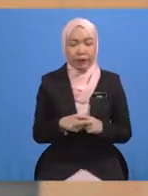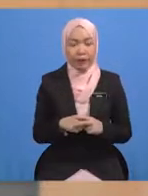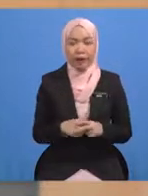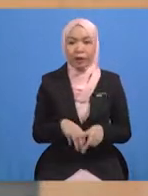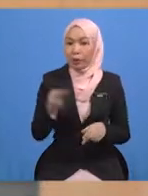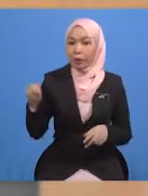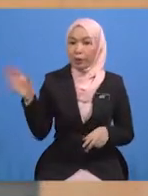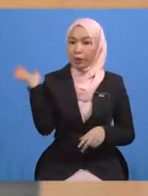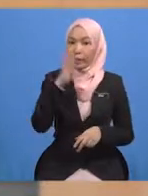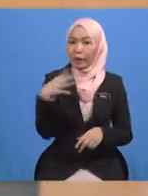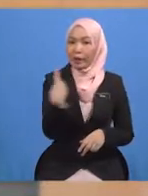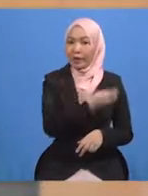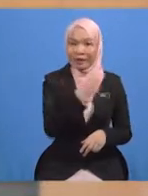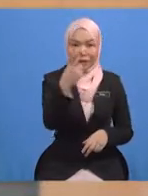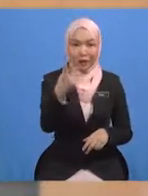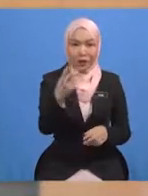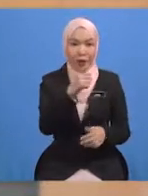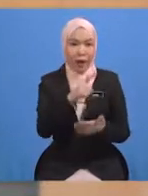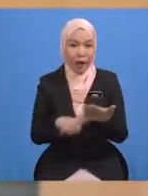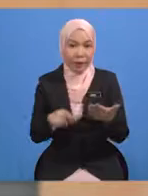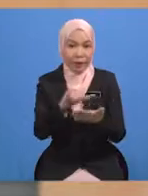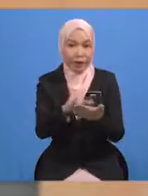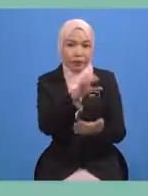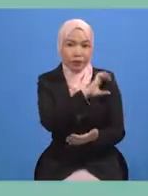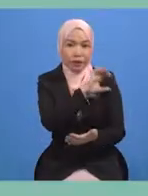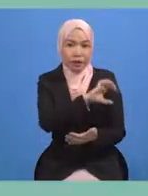kita lihat apakah ciri-ciri gelombang.